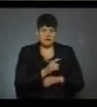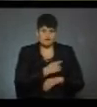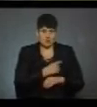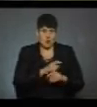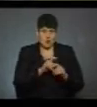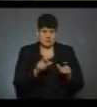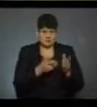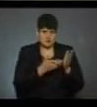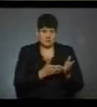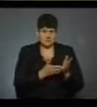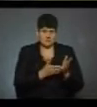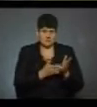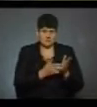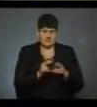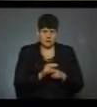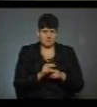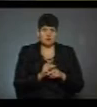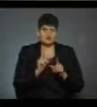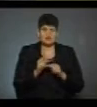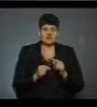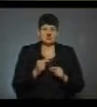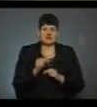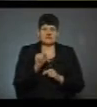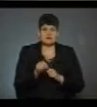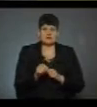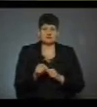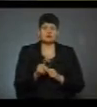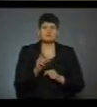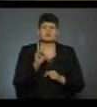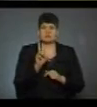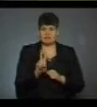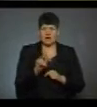госпіталь, ну, подальше на лікування, то тільки через них, щоб два чоловіки